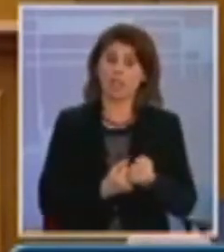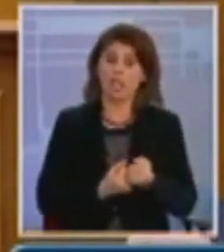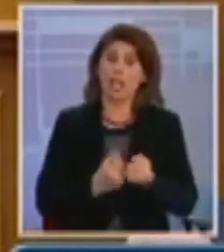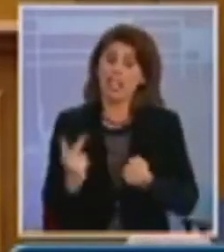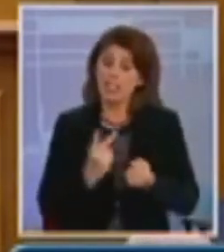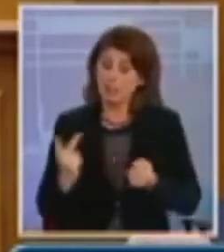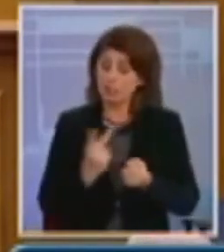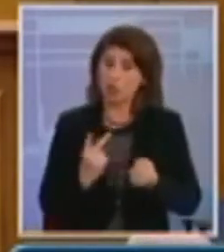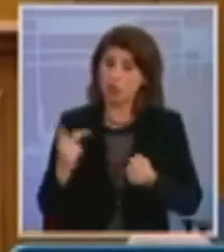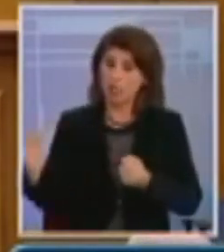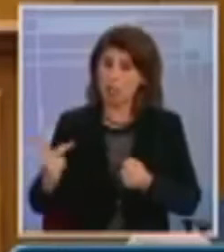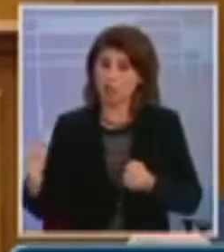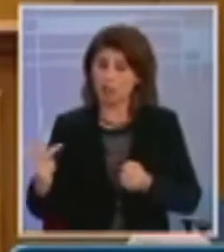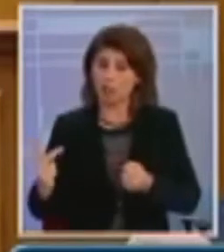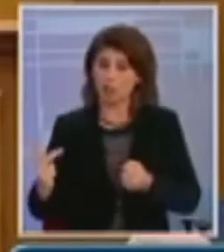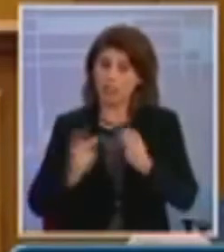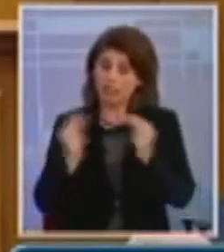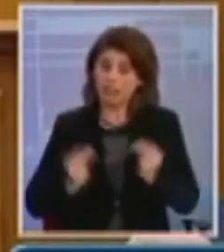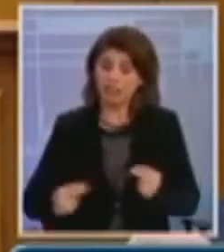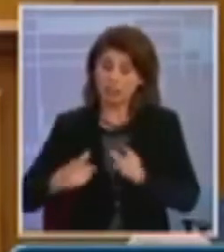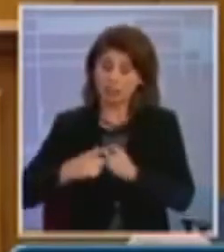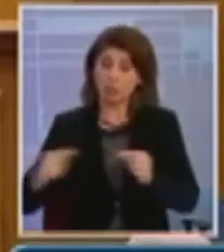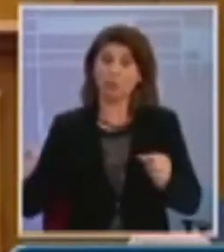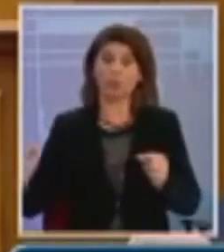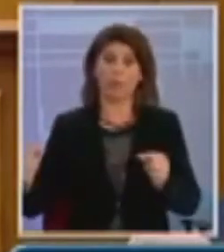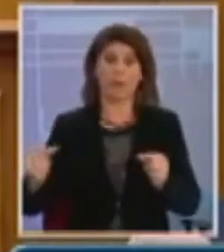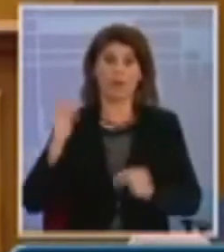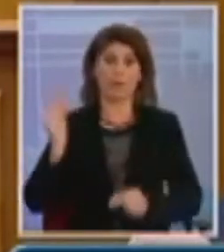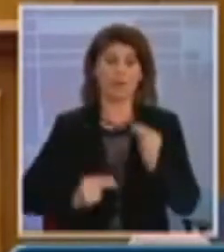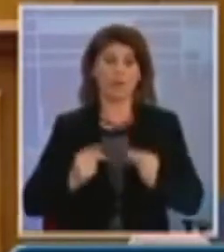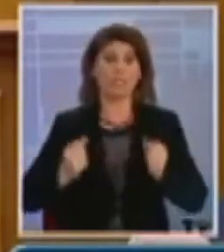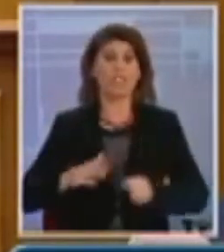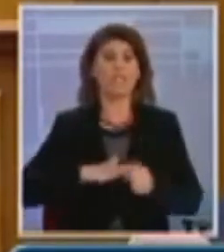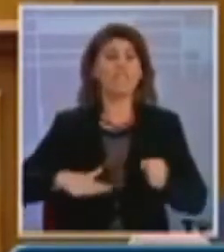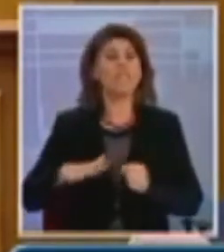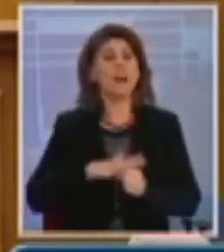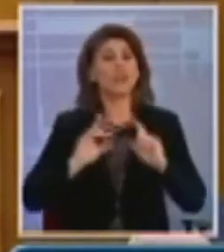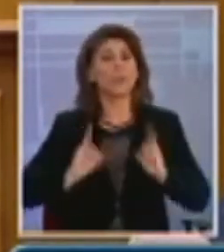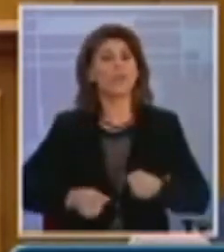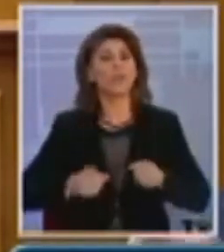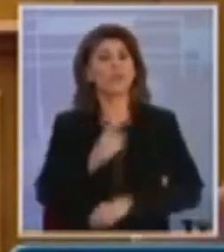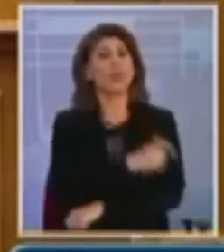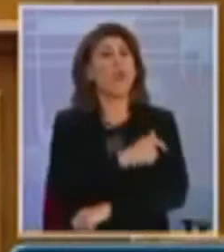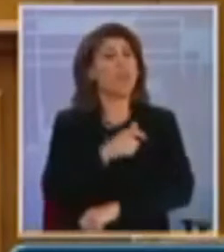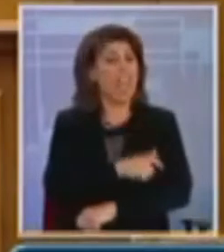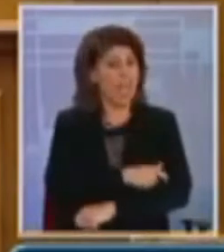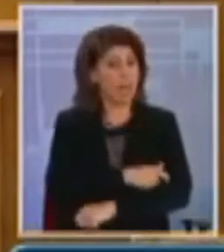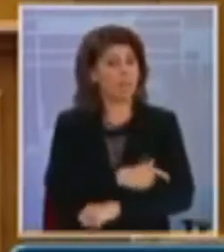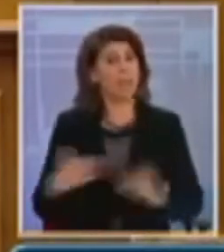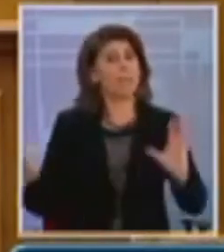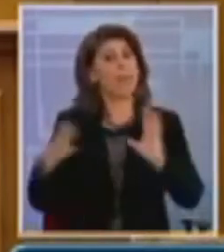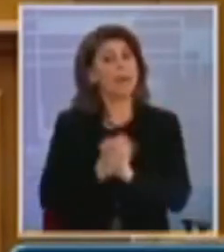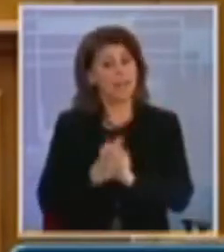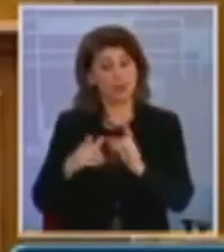για την επίλυση του κυπριακού προβλήματος στη βάση των αποφάσεων του οργανισμού ηνωμένων εθνών με επανένωση της